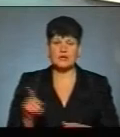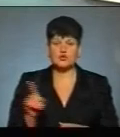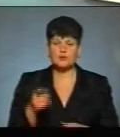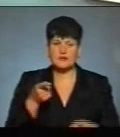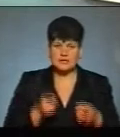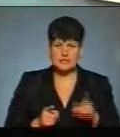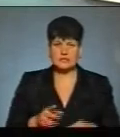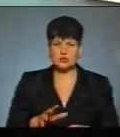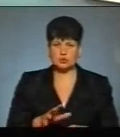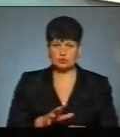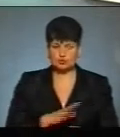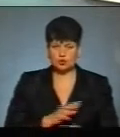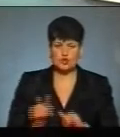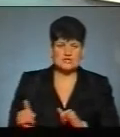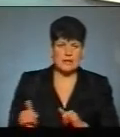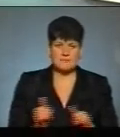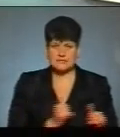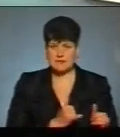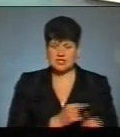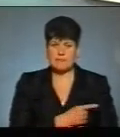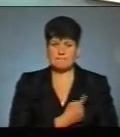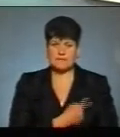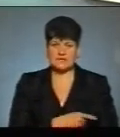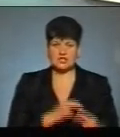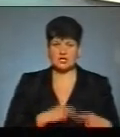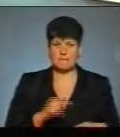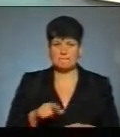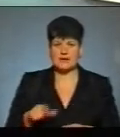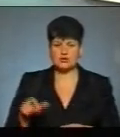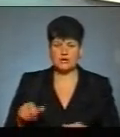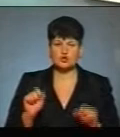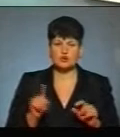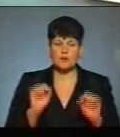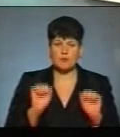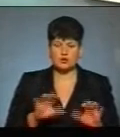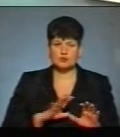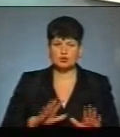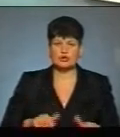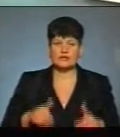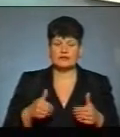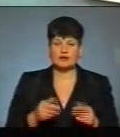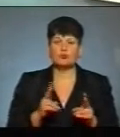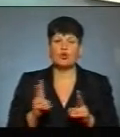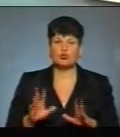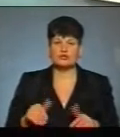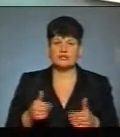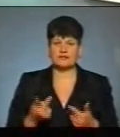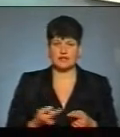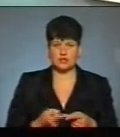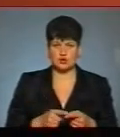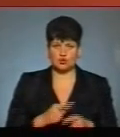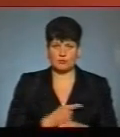дійсно було забезпечення медичним персоналом, щоб можна було надавати, щоб було кому надавати цю медичну